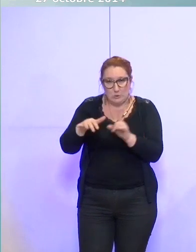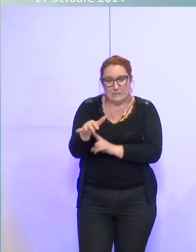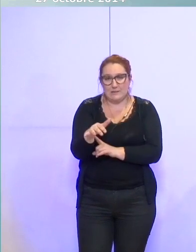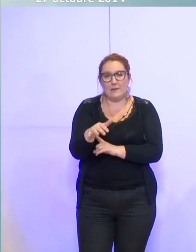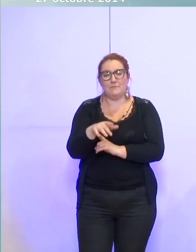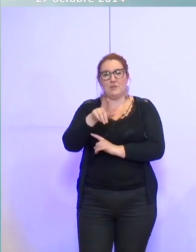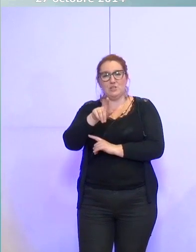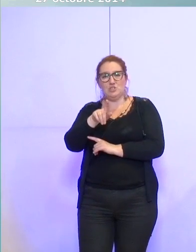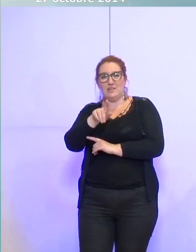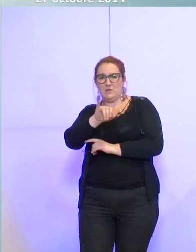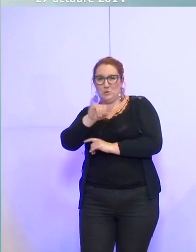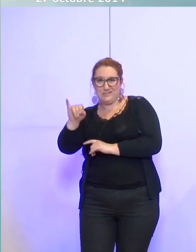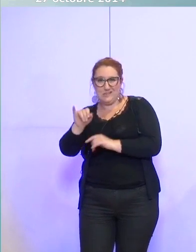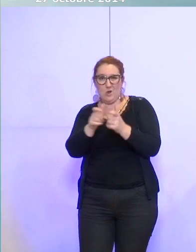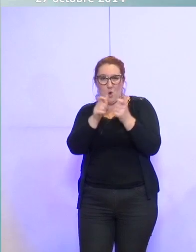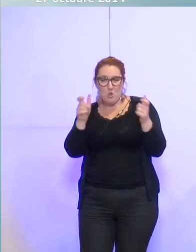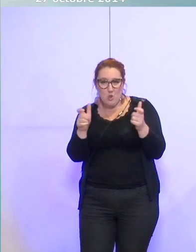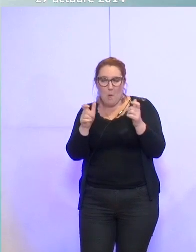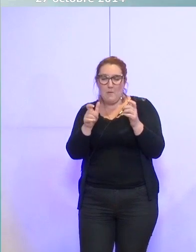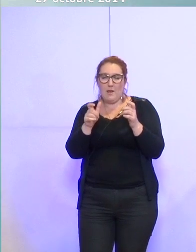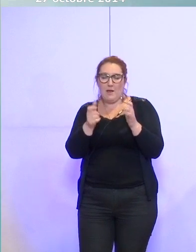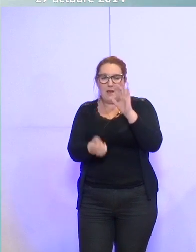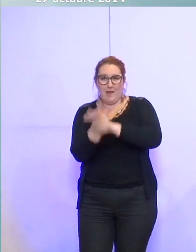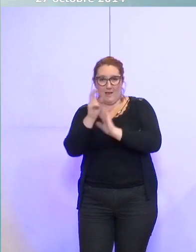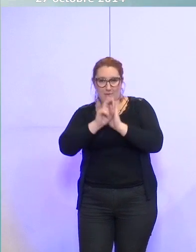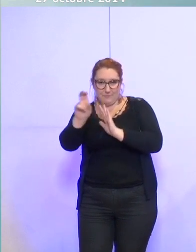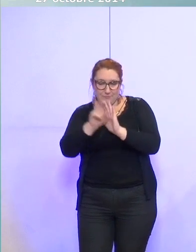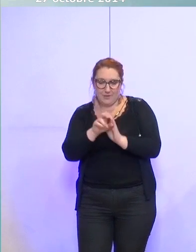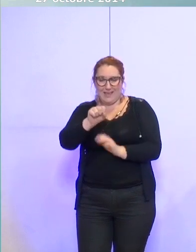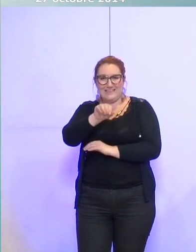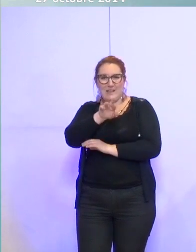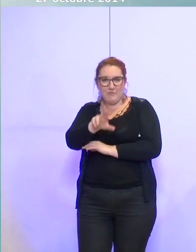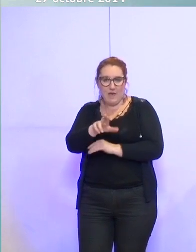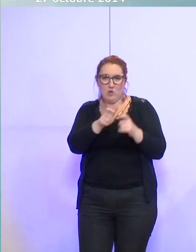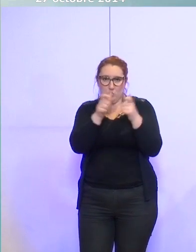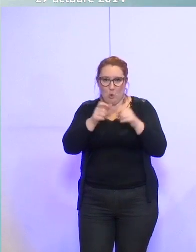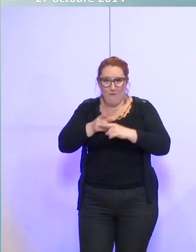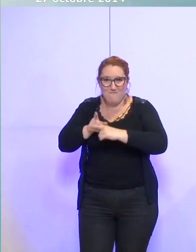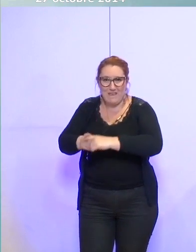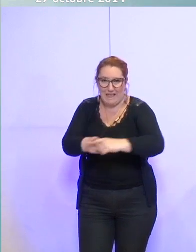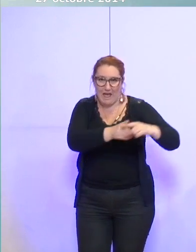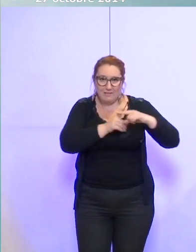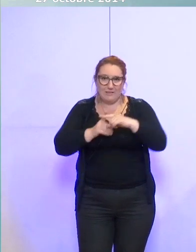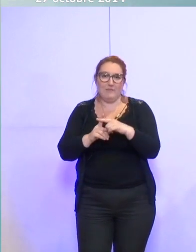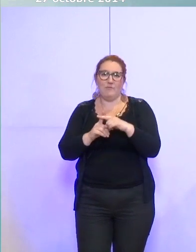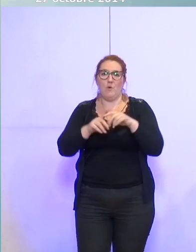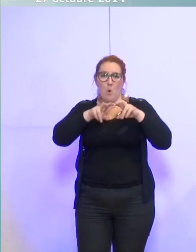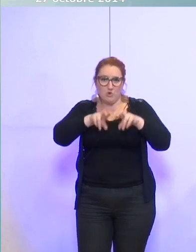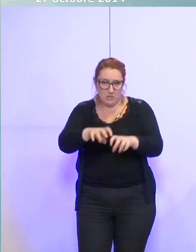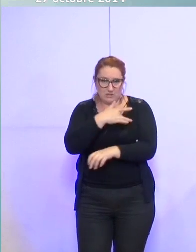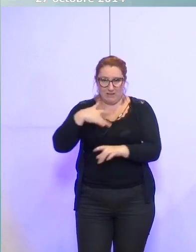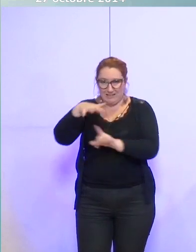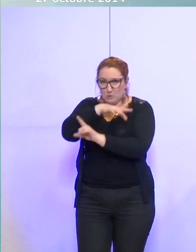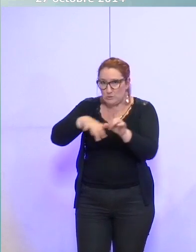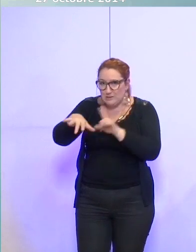G2I, Grenoble Institut de l'innovation, la SFR, la structure fédérative de recherche santé et société, qui va